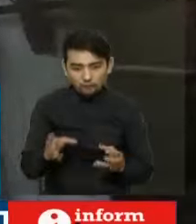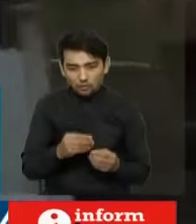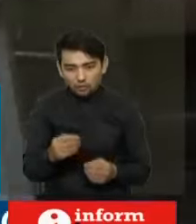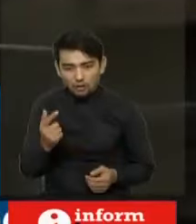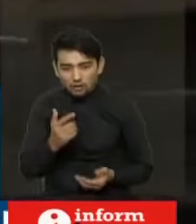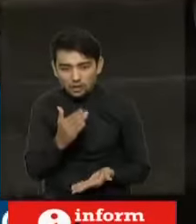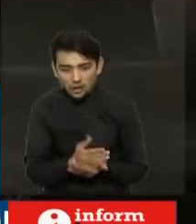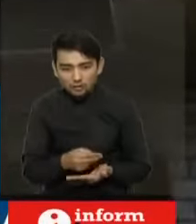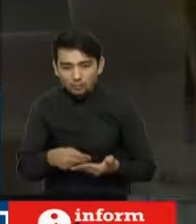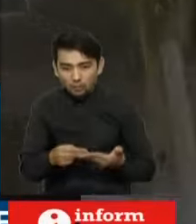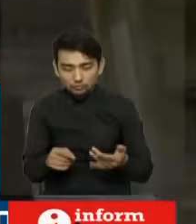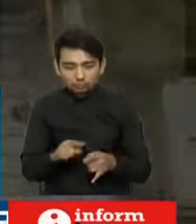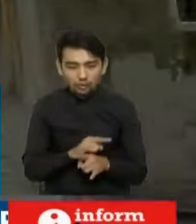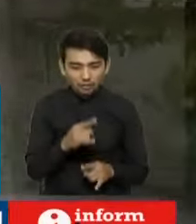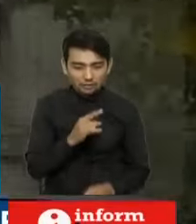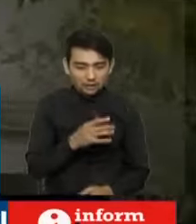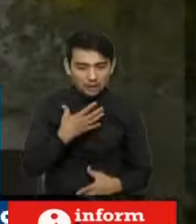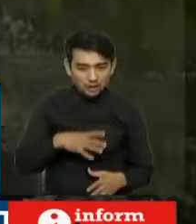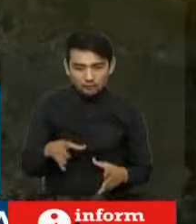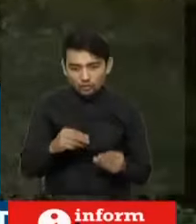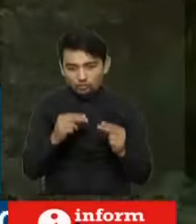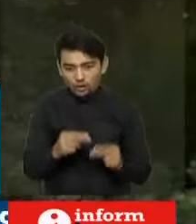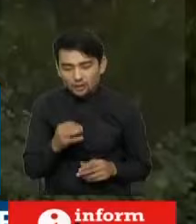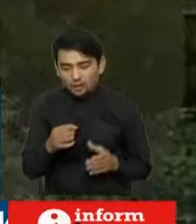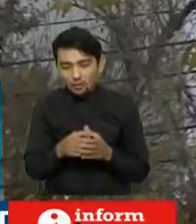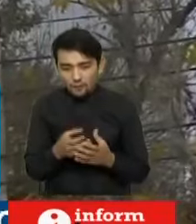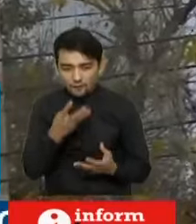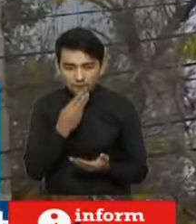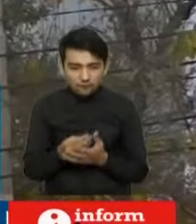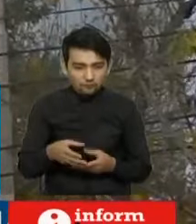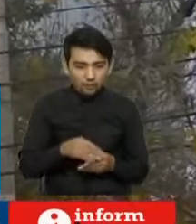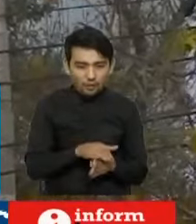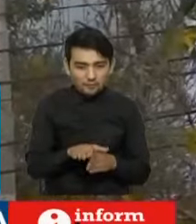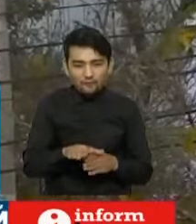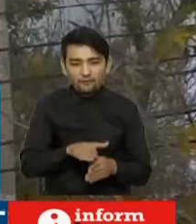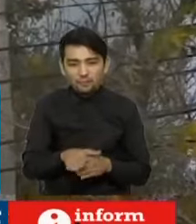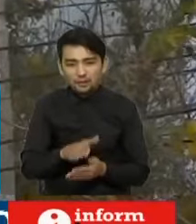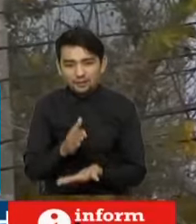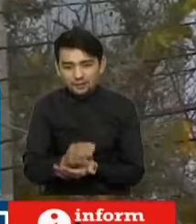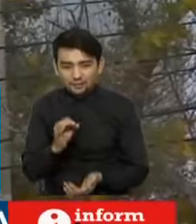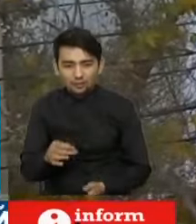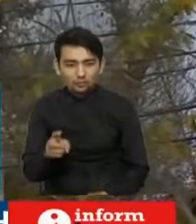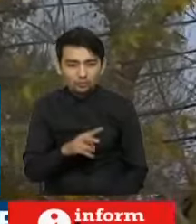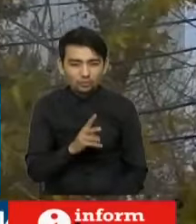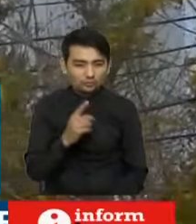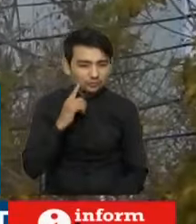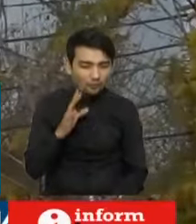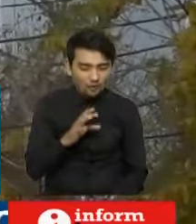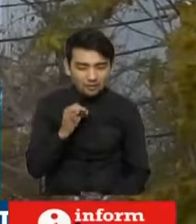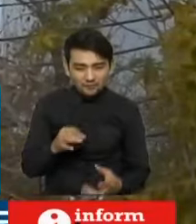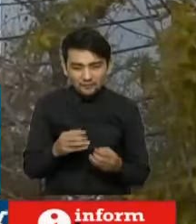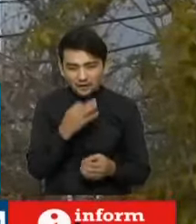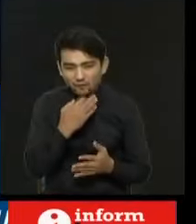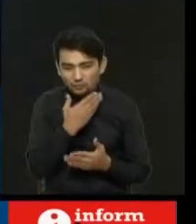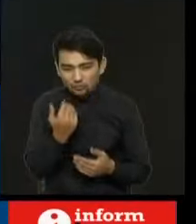а подписи подлинные. По его словам, компания выполняла все свои обязательства, но из-за недовольства некоторых жильцов договор